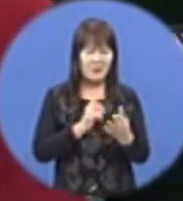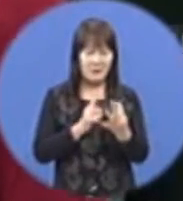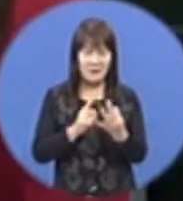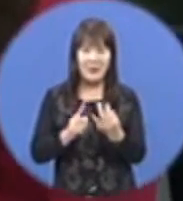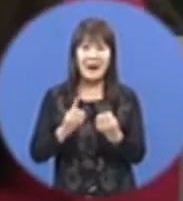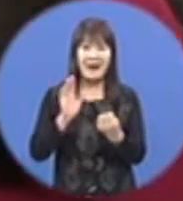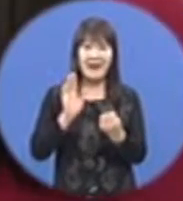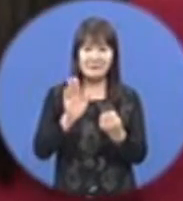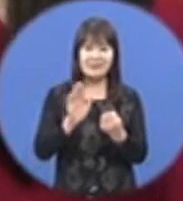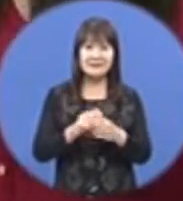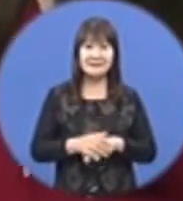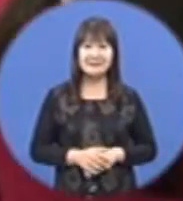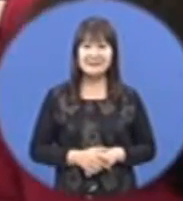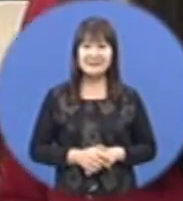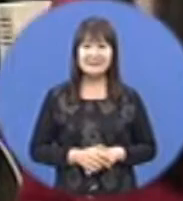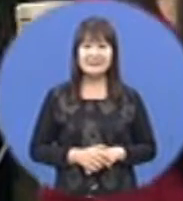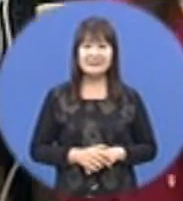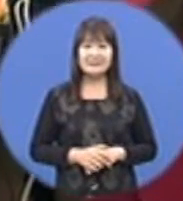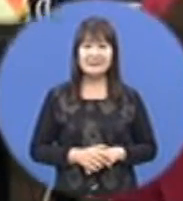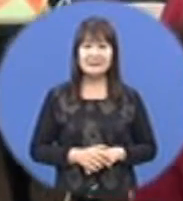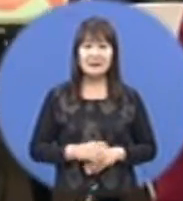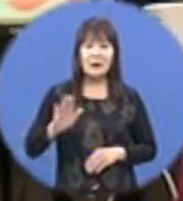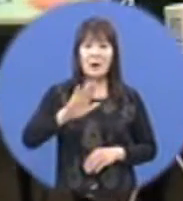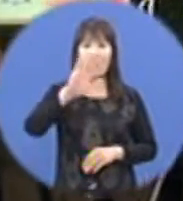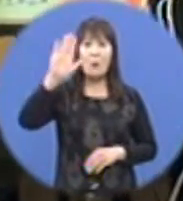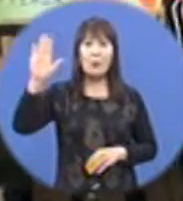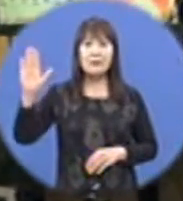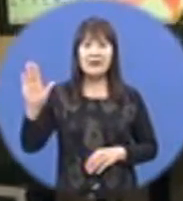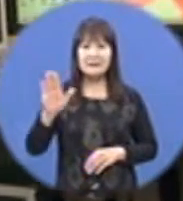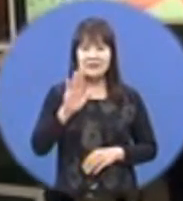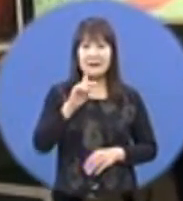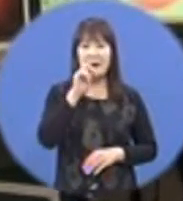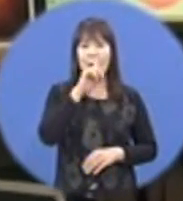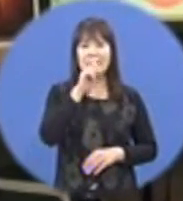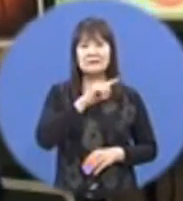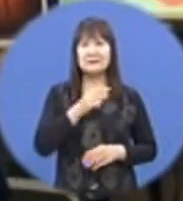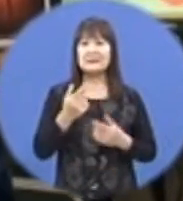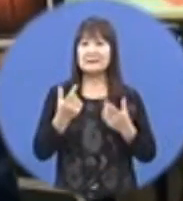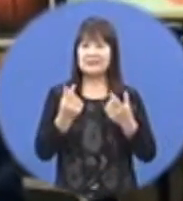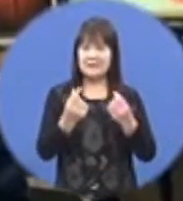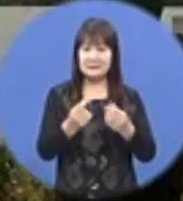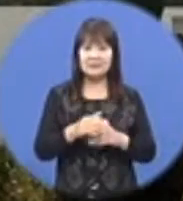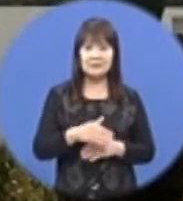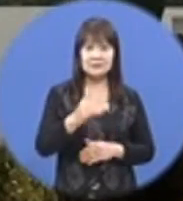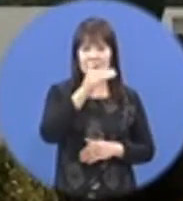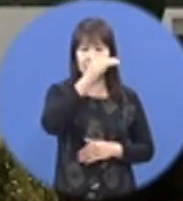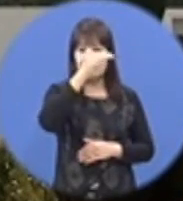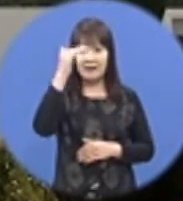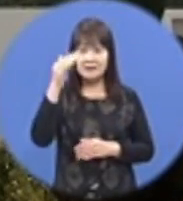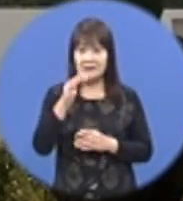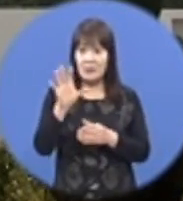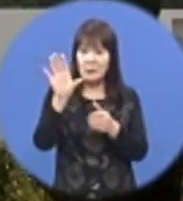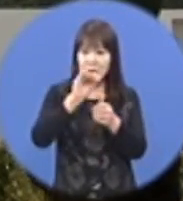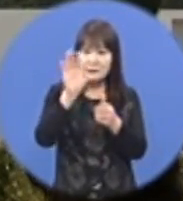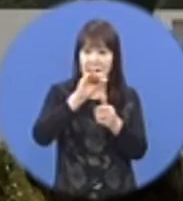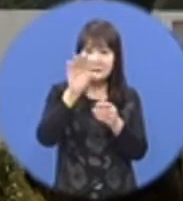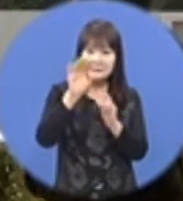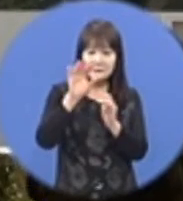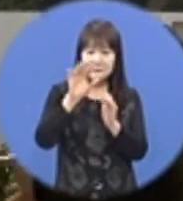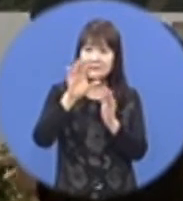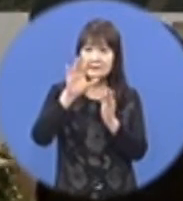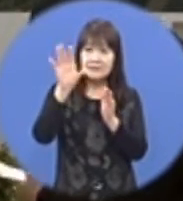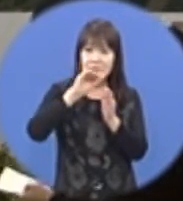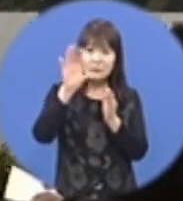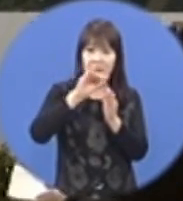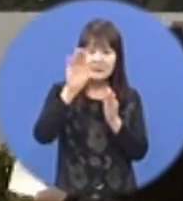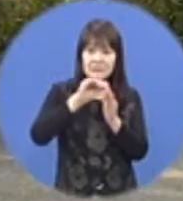けど、まずなかなか天気に恵まれなかったっていうのがあって、どうしても風景とかメインで綺麗なところをお届